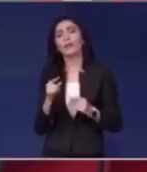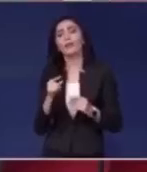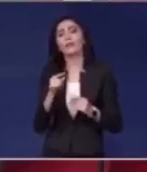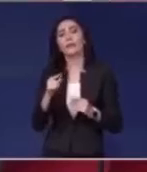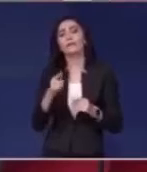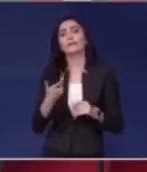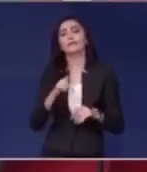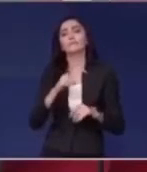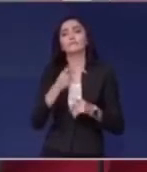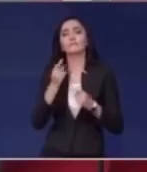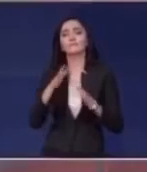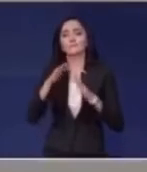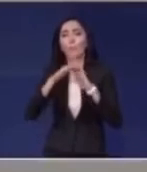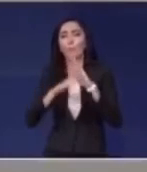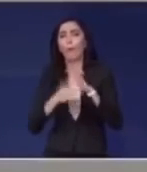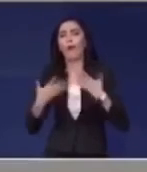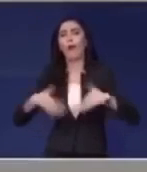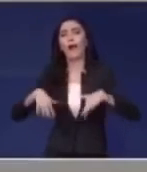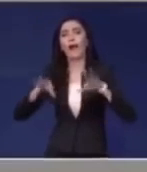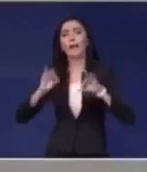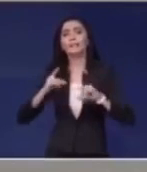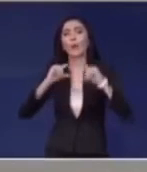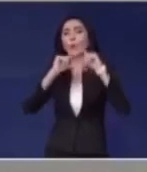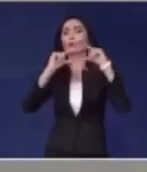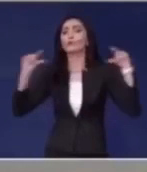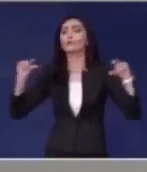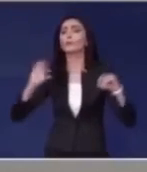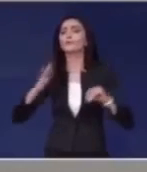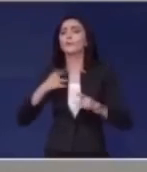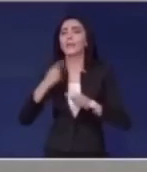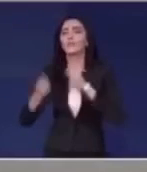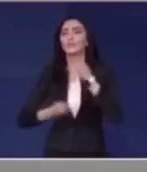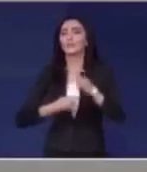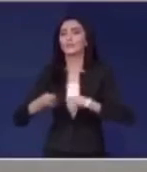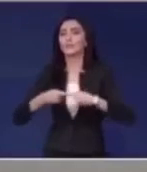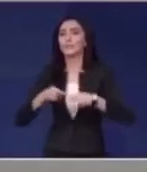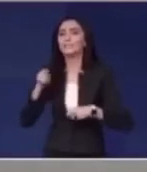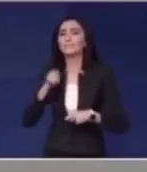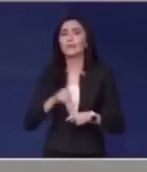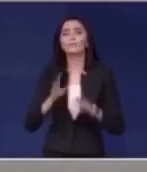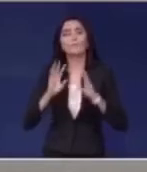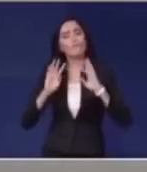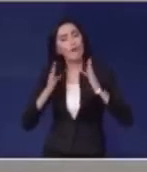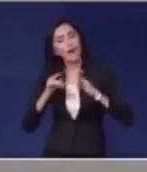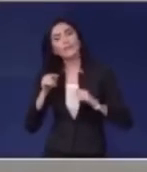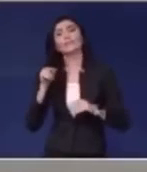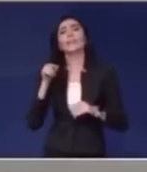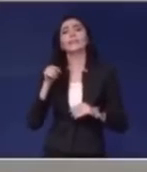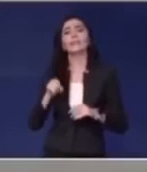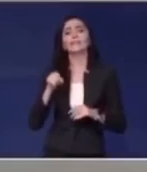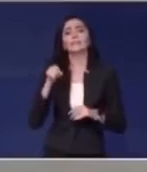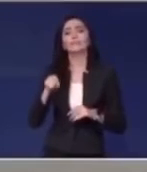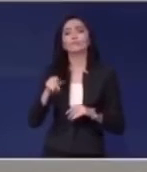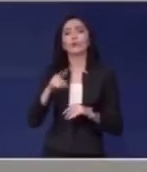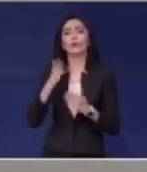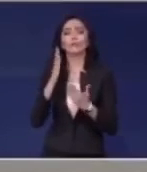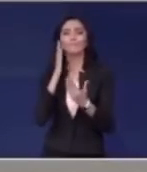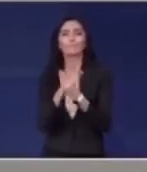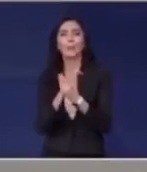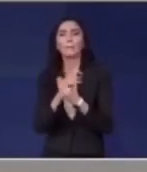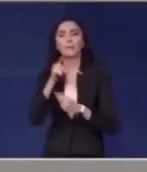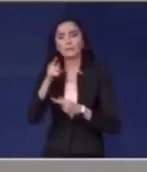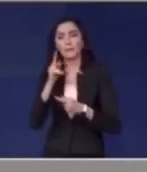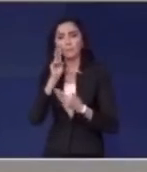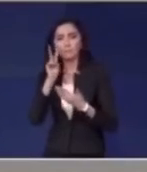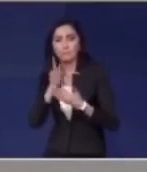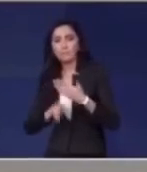rehberler hazırladık kurumlarımız ve işletmelerimiz faaliyetlerini bu rehberlerde ki esaslara göre